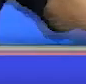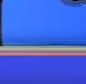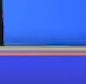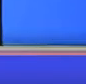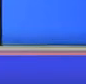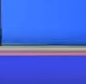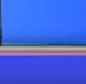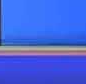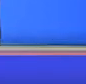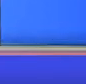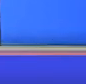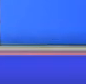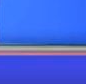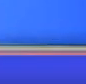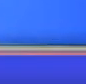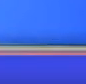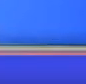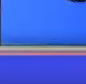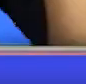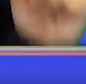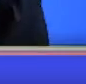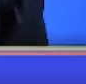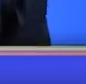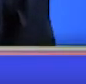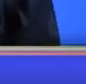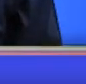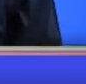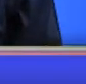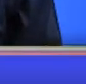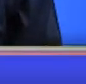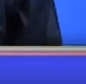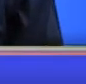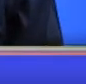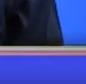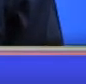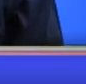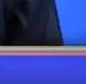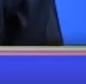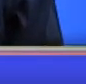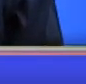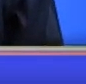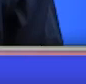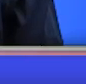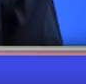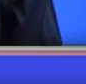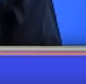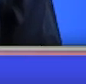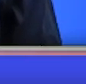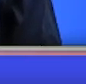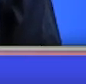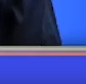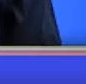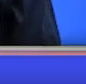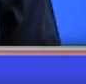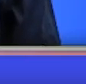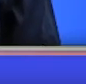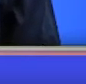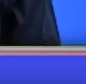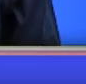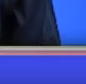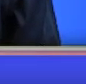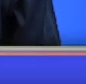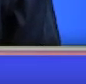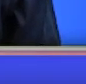อ่ะมาดูกันหน่อยนะคะทางด้านของนางสาวแพทองทาชินวัตรนายกรัฐมนตรีเสร็จสิ้นภารกิจการเข้าร่วมผู้นำเศรษฐกิจใน